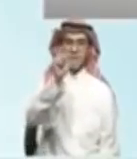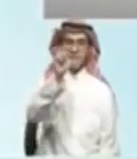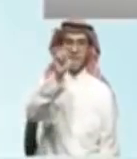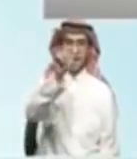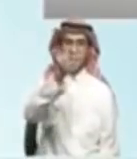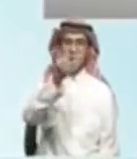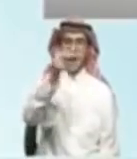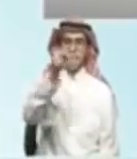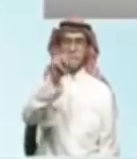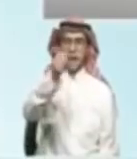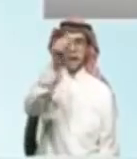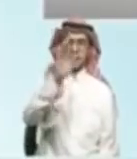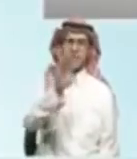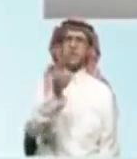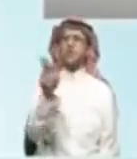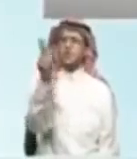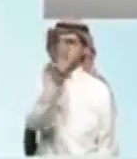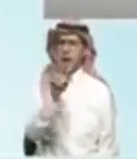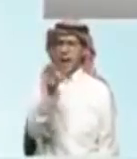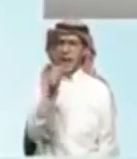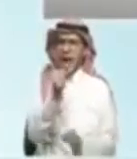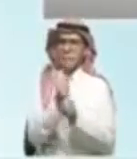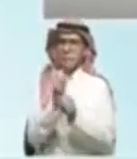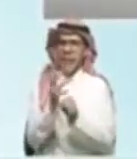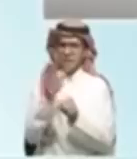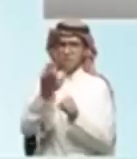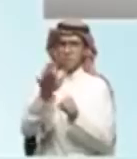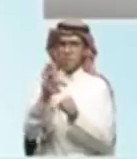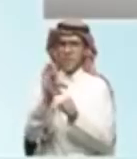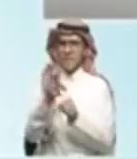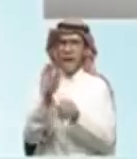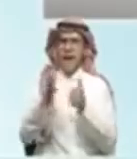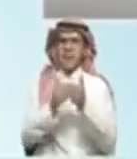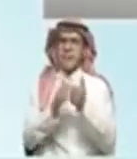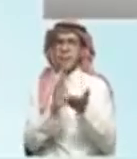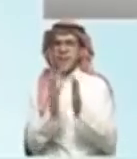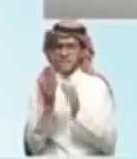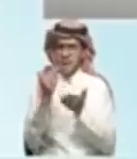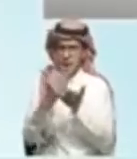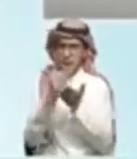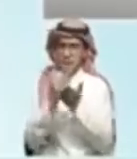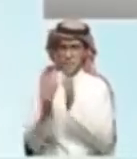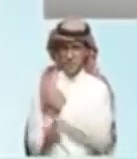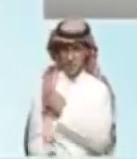زميلي مصطفى، مرحبا بك، وكيف تسير الخطط الموضوعة والخدمات المقدمة لضيوف الرحمن؟